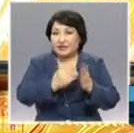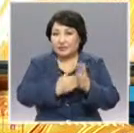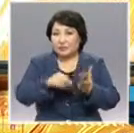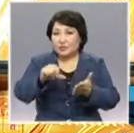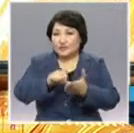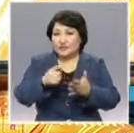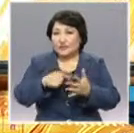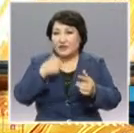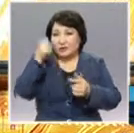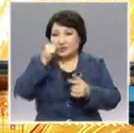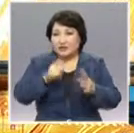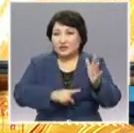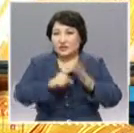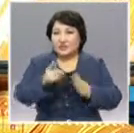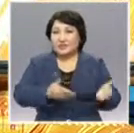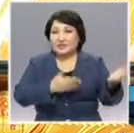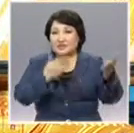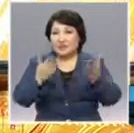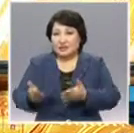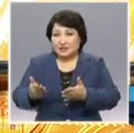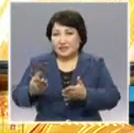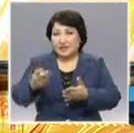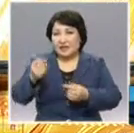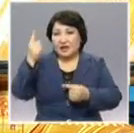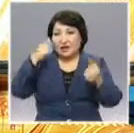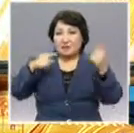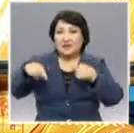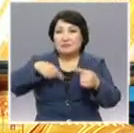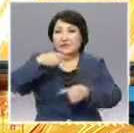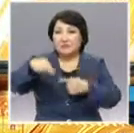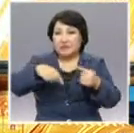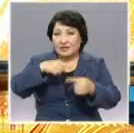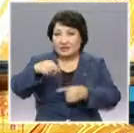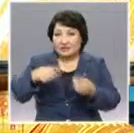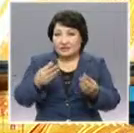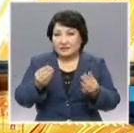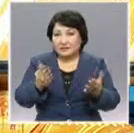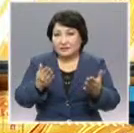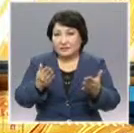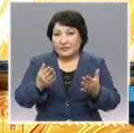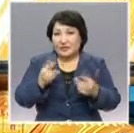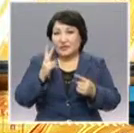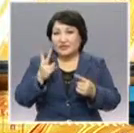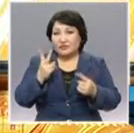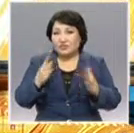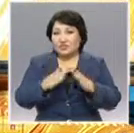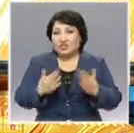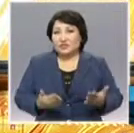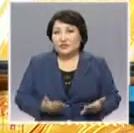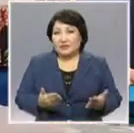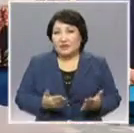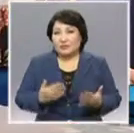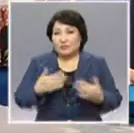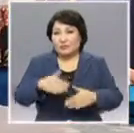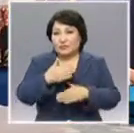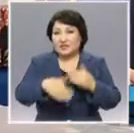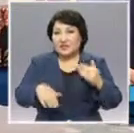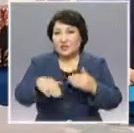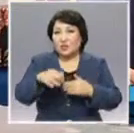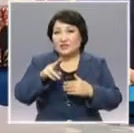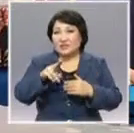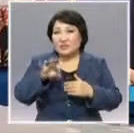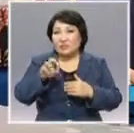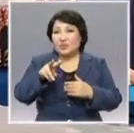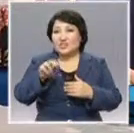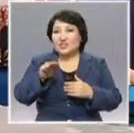начинаем приглашать предпринимателей. У нас уже по двум жилым домам уже заявка есть. Это по улице Полежаева и по